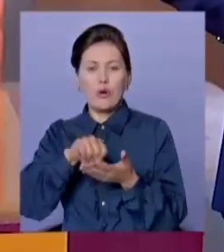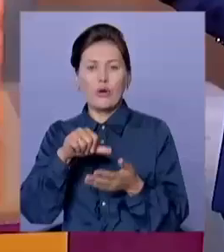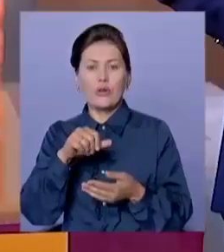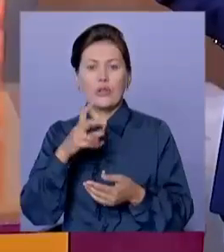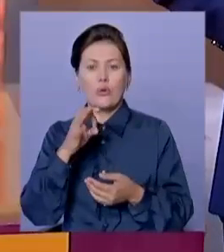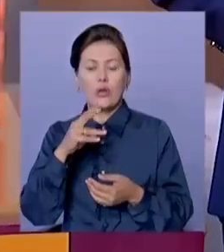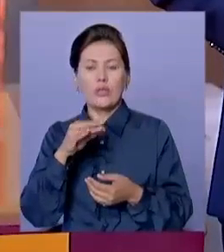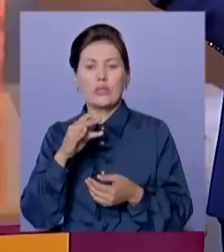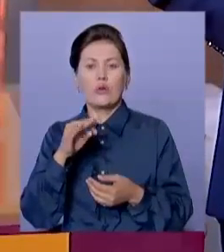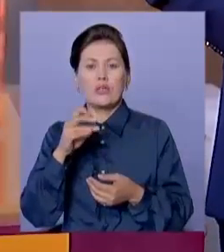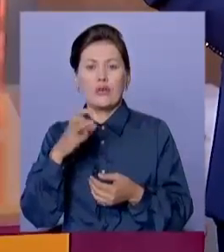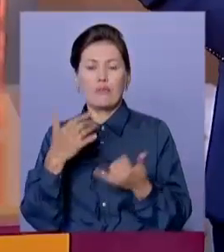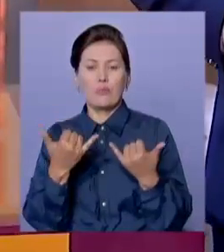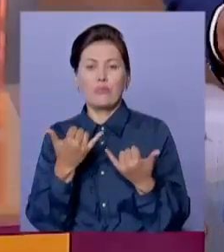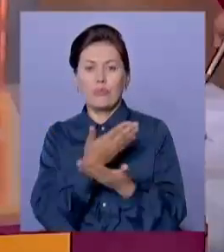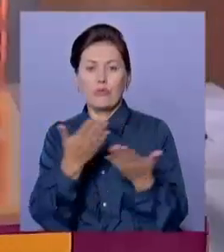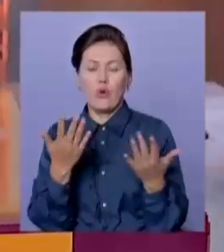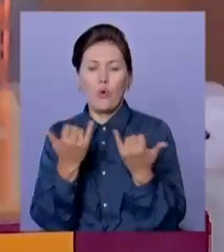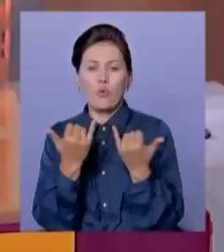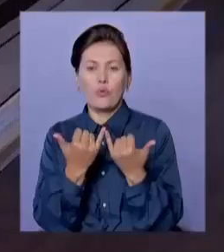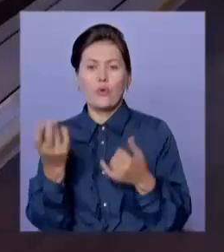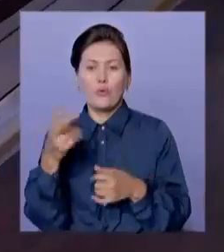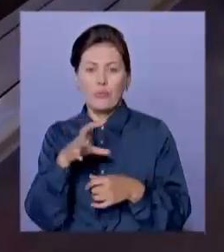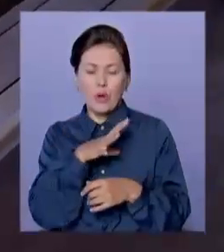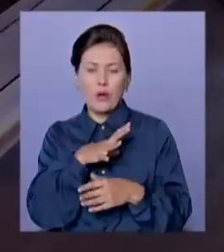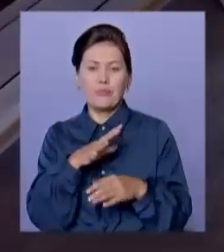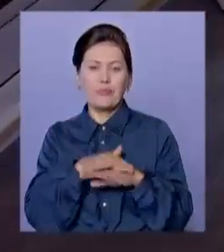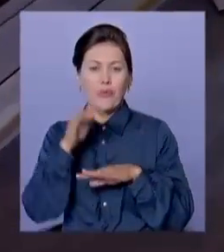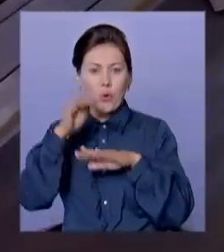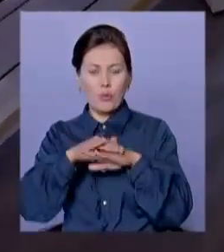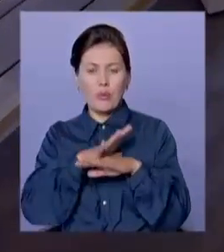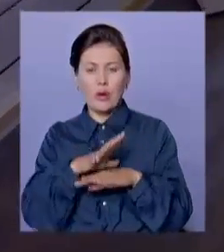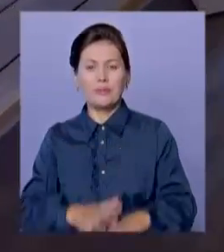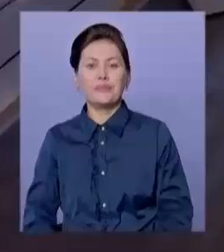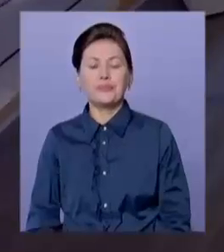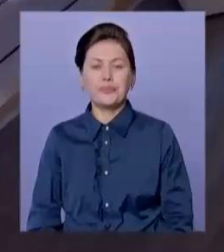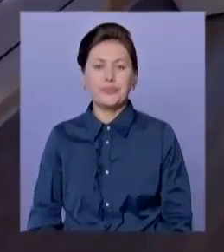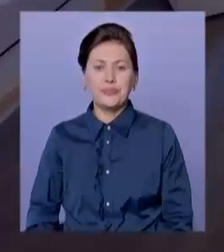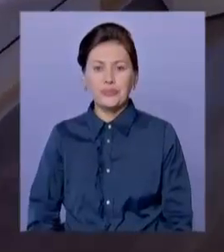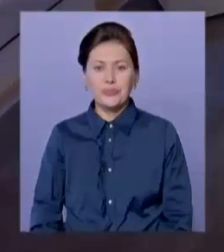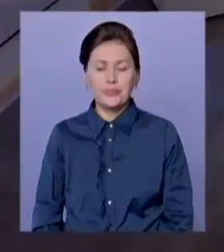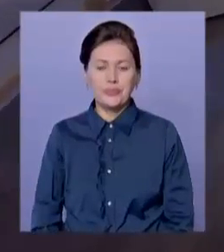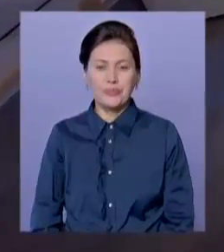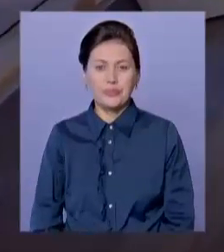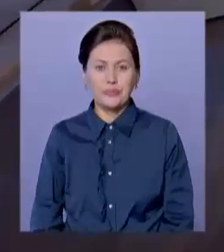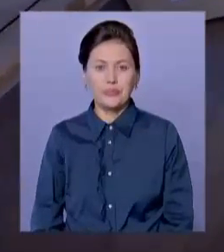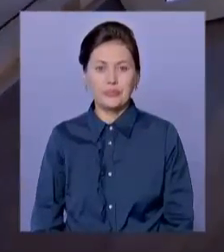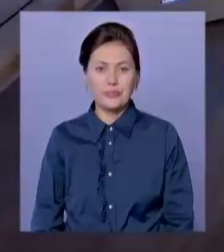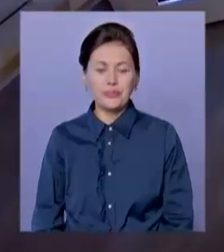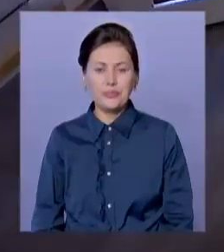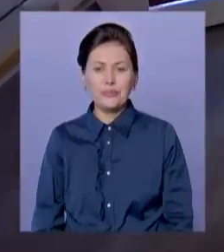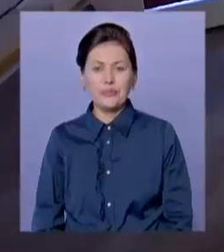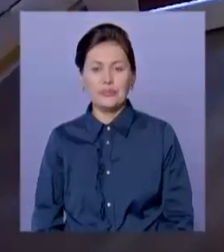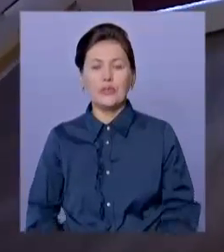Тұрсағұлов, Біржан Оразов бүгін біздің студияда. Қош келдіңіздер студияға, жігіттер. Рахмет. Әуелі,